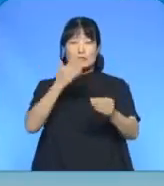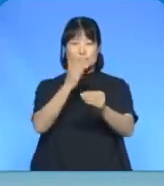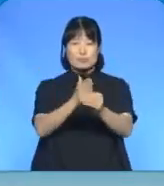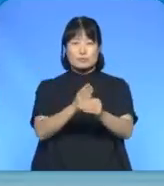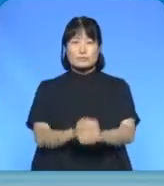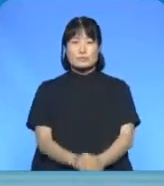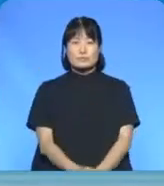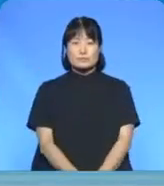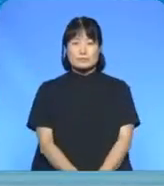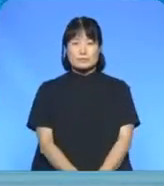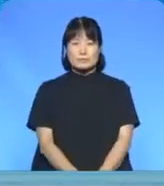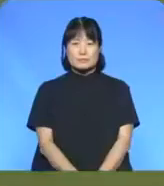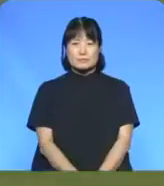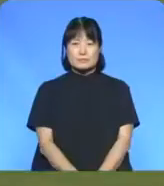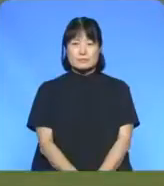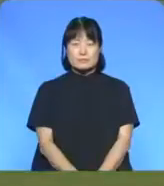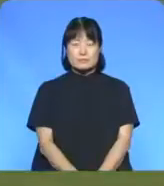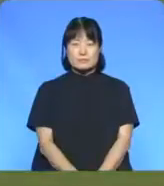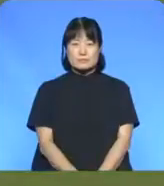보도입니다.